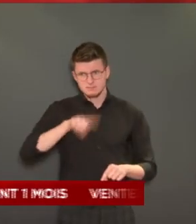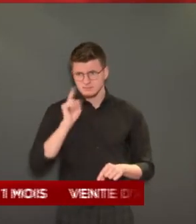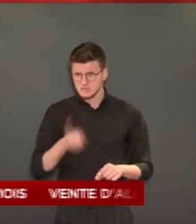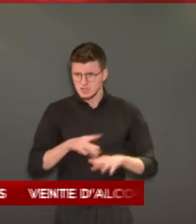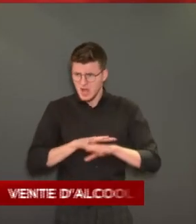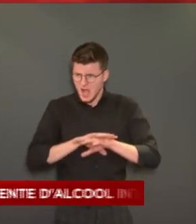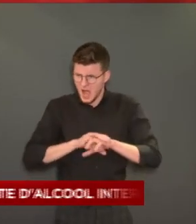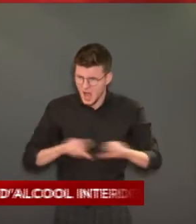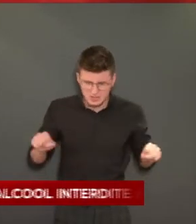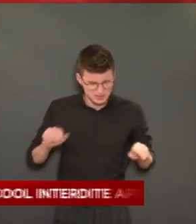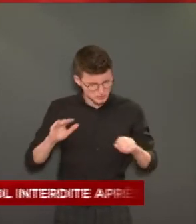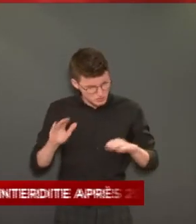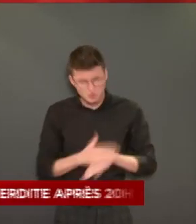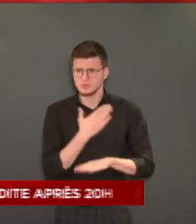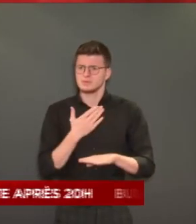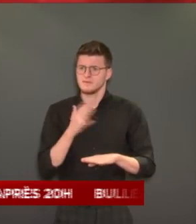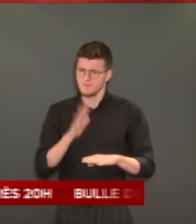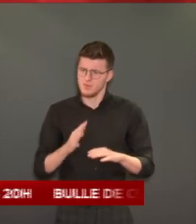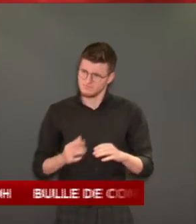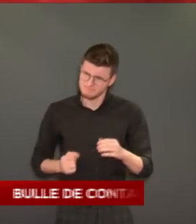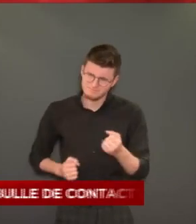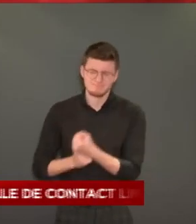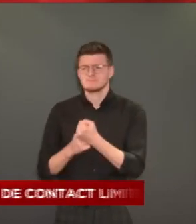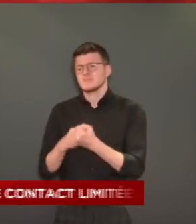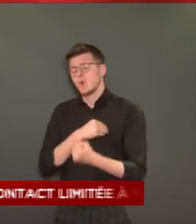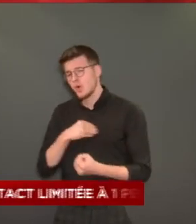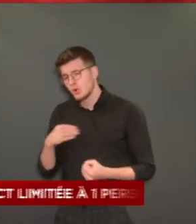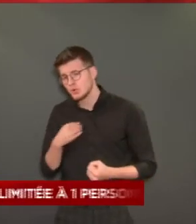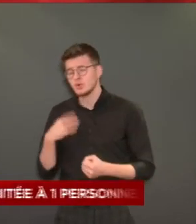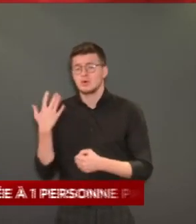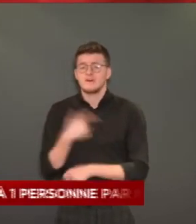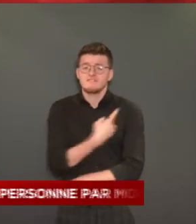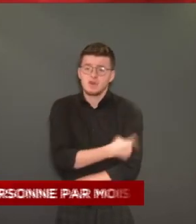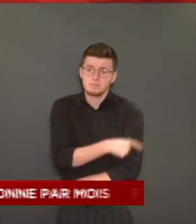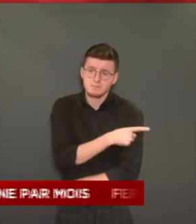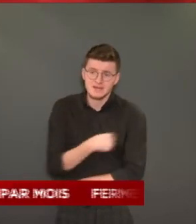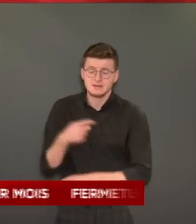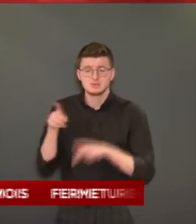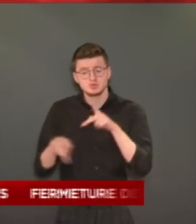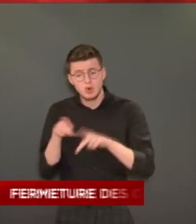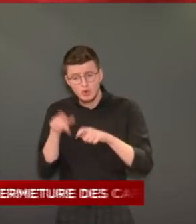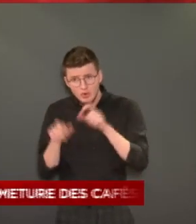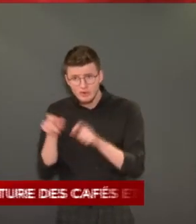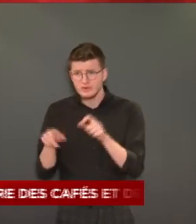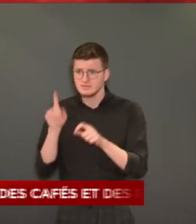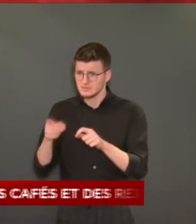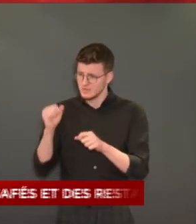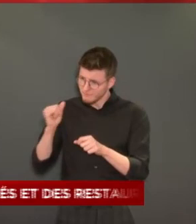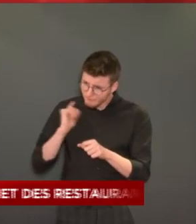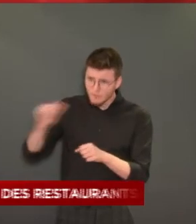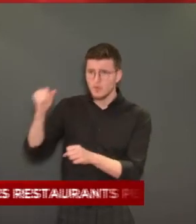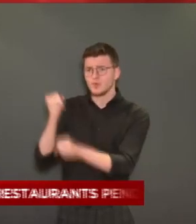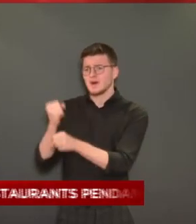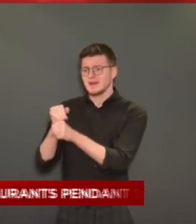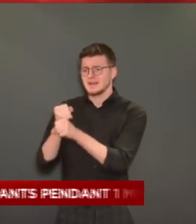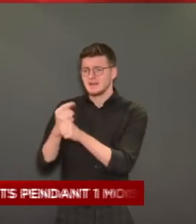donc, il faut vraiment faire tout notre possible pour que le personnel soignant, pour que les hôpitaux, pour que les médecins puissent faire leur